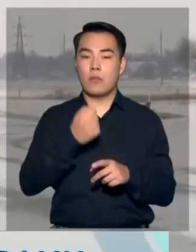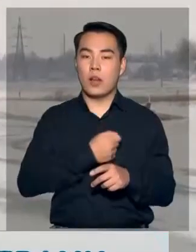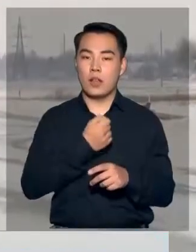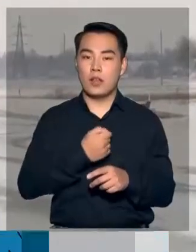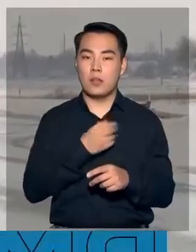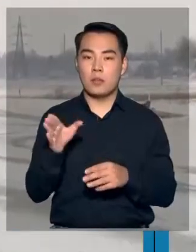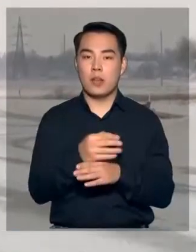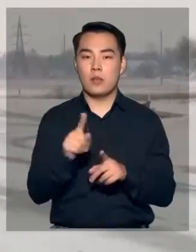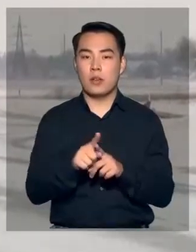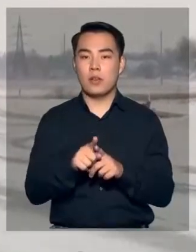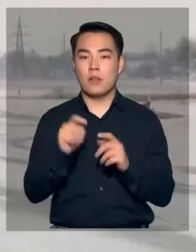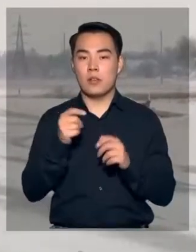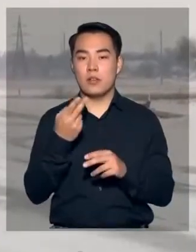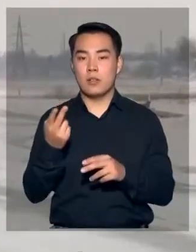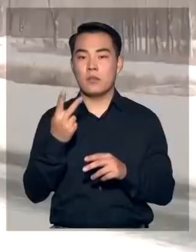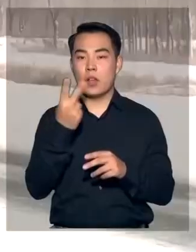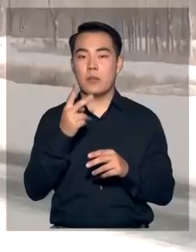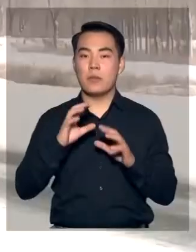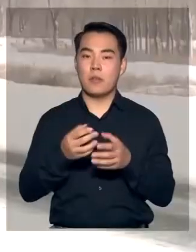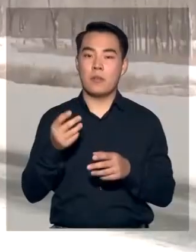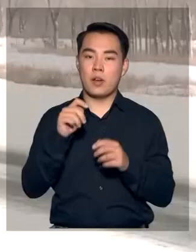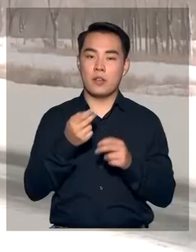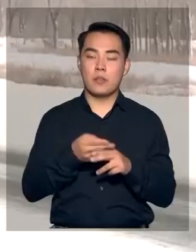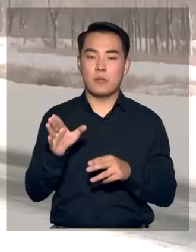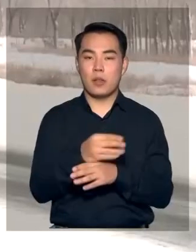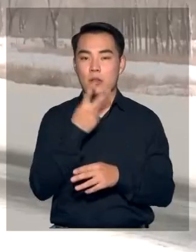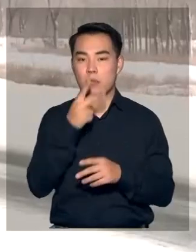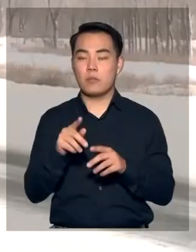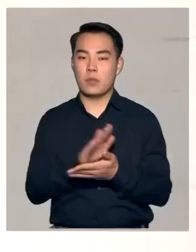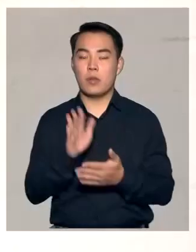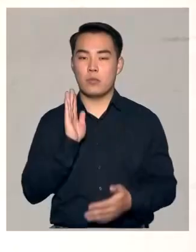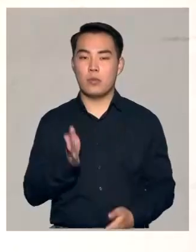Отечественной войны и работники экстренных служб. Ирина Панфилова, Жибек Жолы.